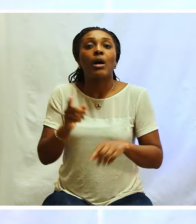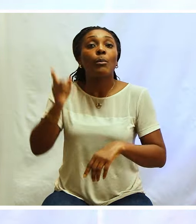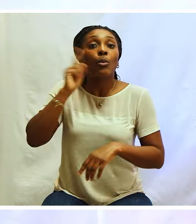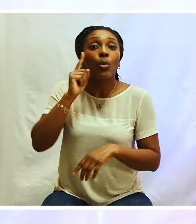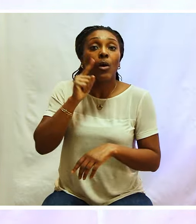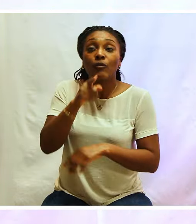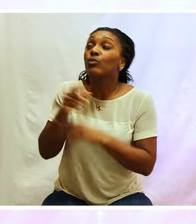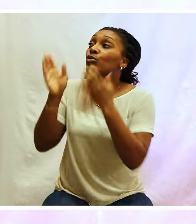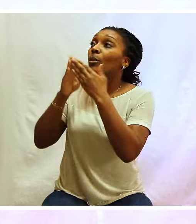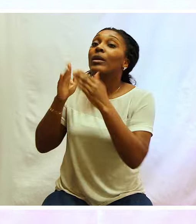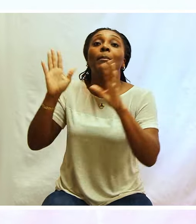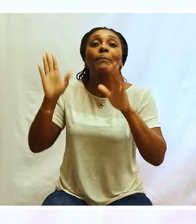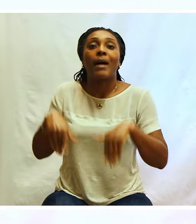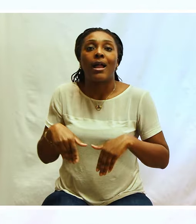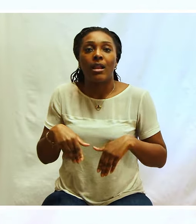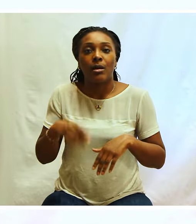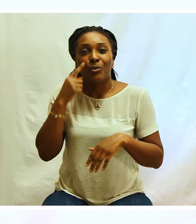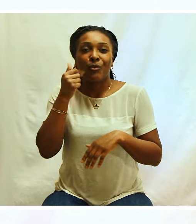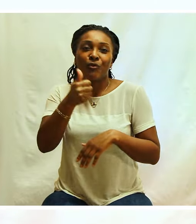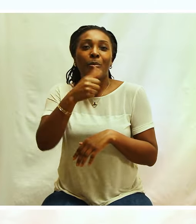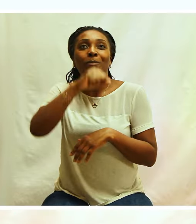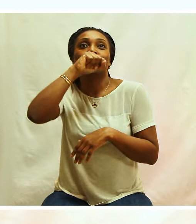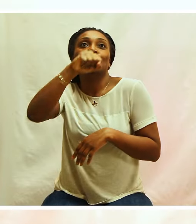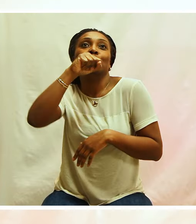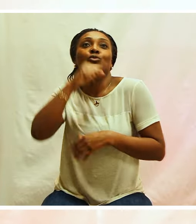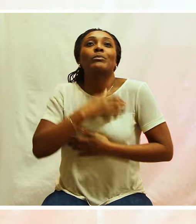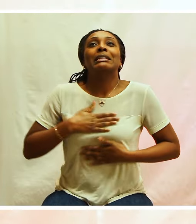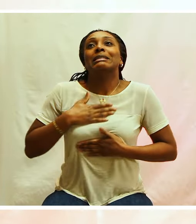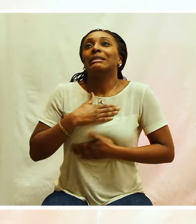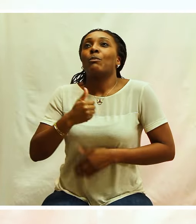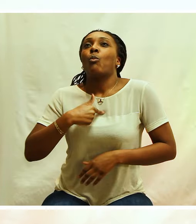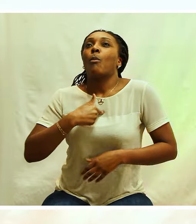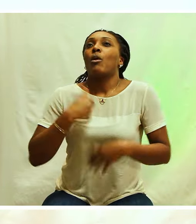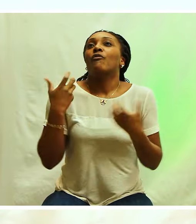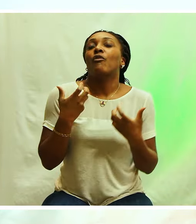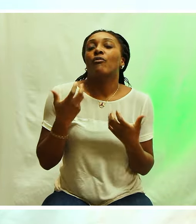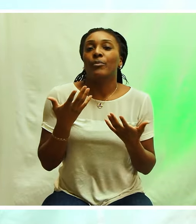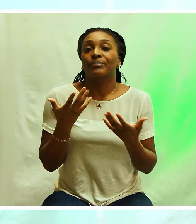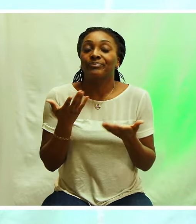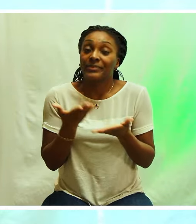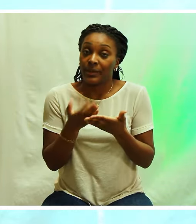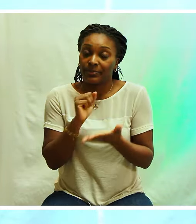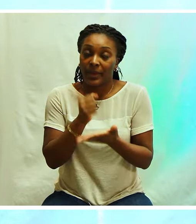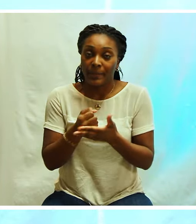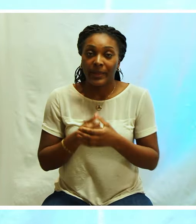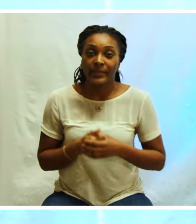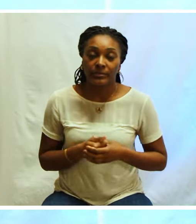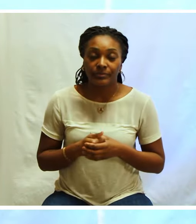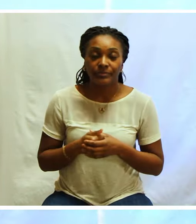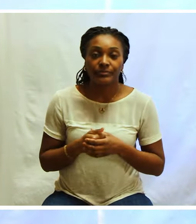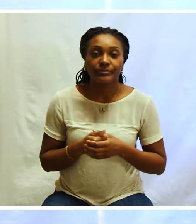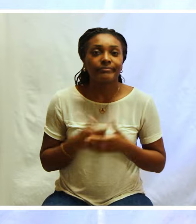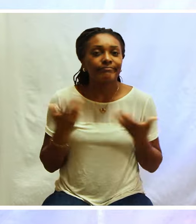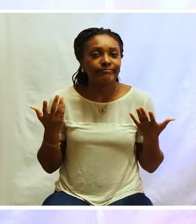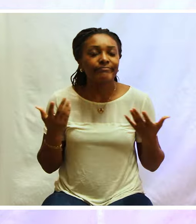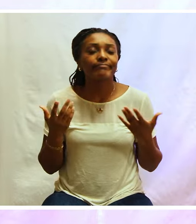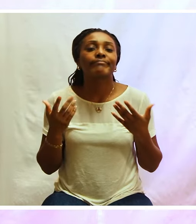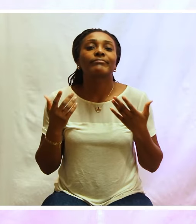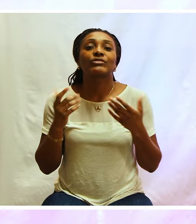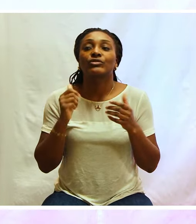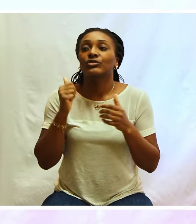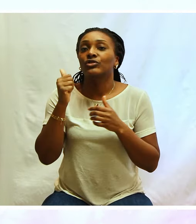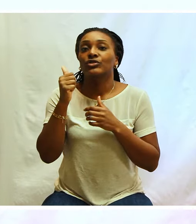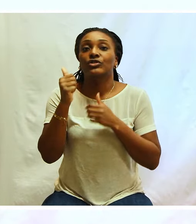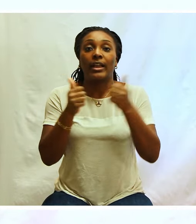que vous demandez mal dans le but de satisfaire vos passions. Amen. » En fait, chacun d'entre nous, on